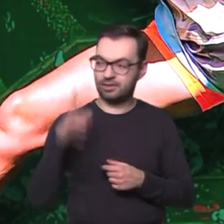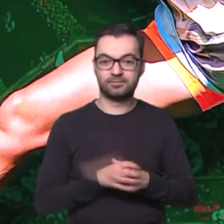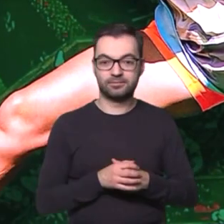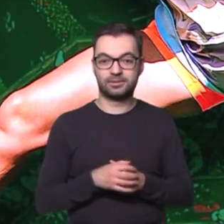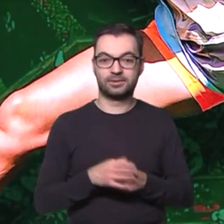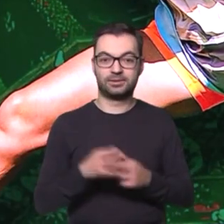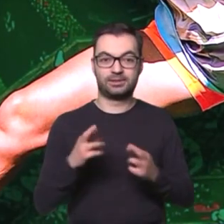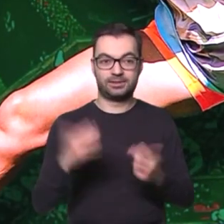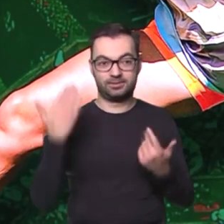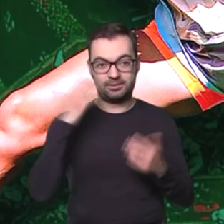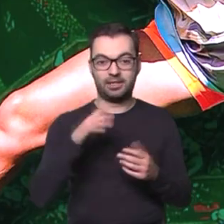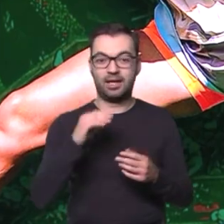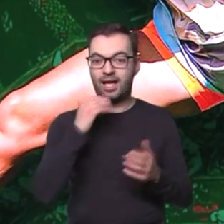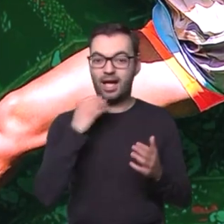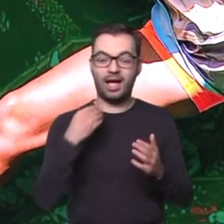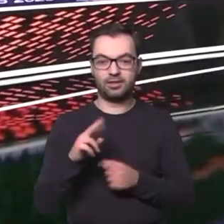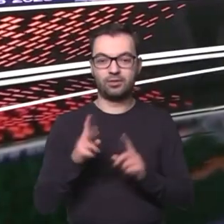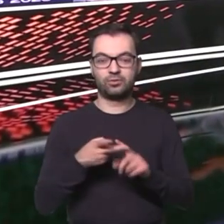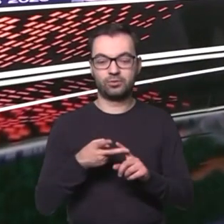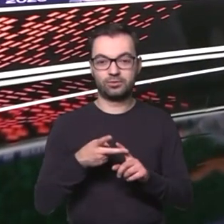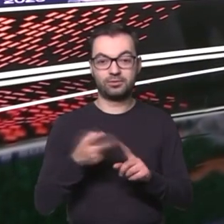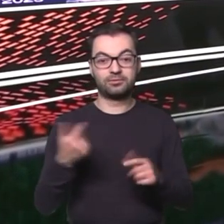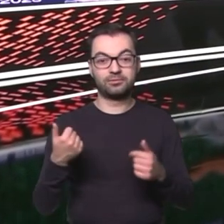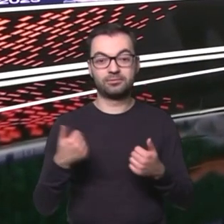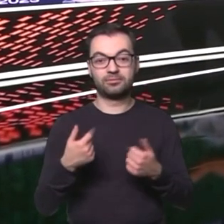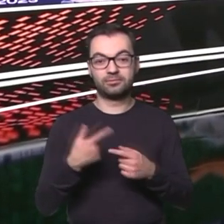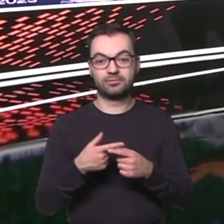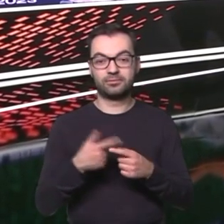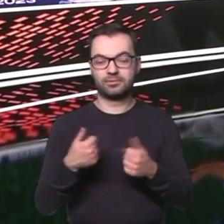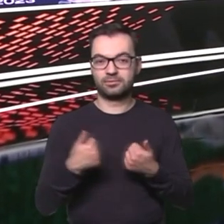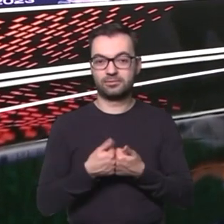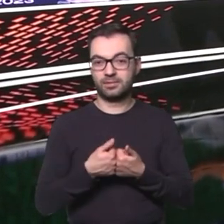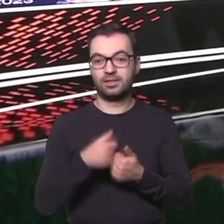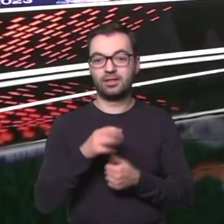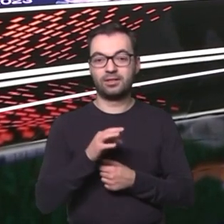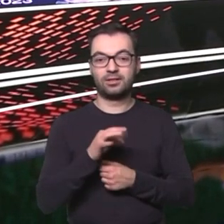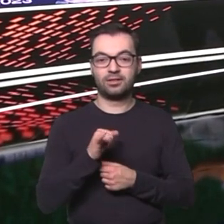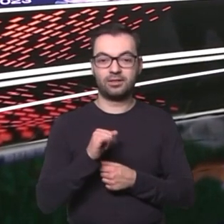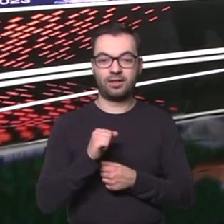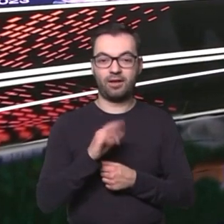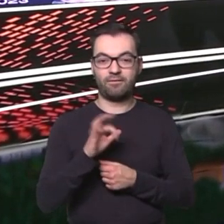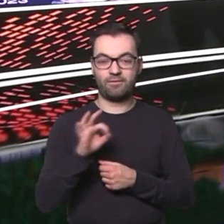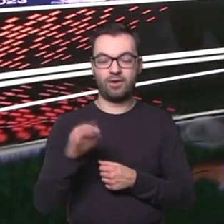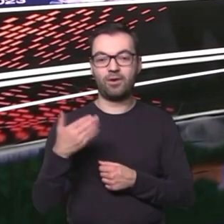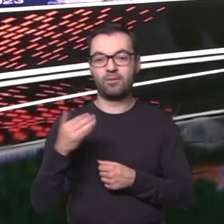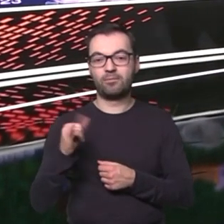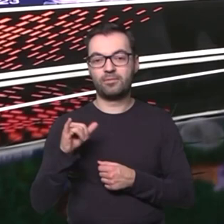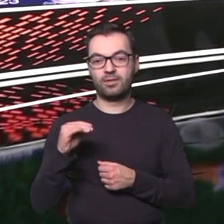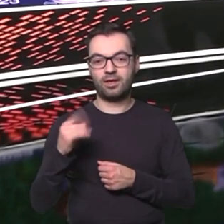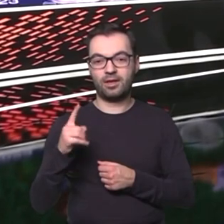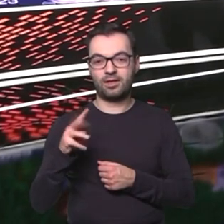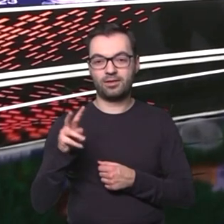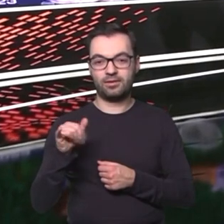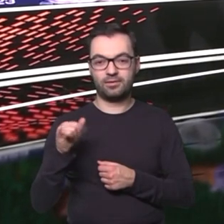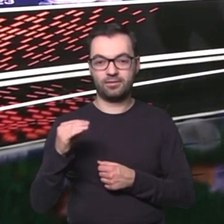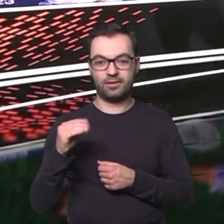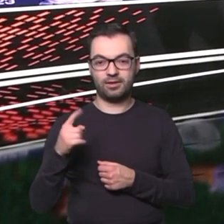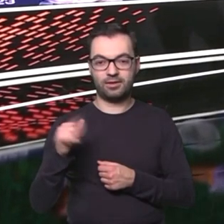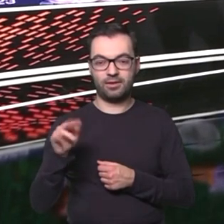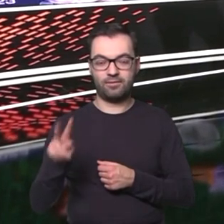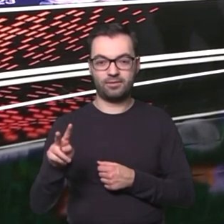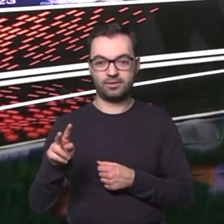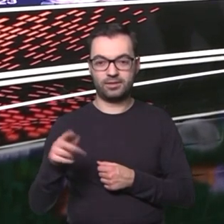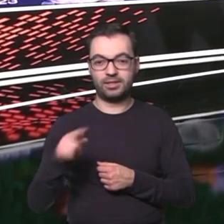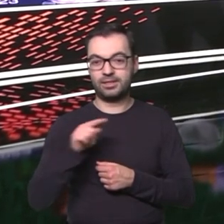Miejmy nadzieję, że będzie rewanż. W drugim półfinale... Francis Tiafoe z Daniłem Miedwiediewem i żaden z tych